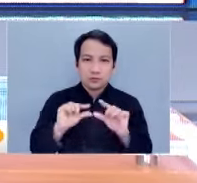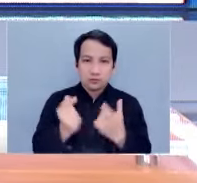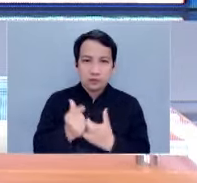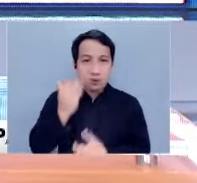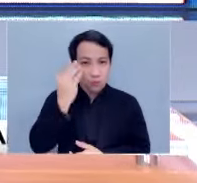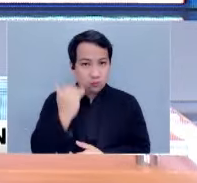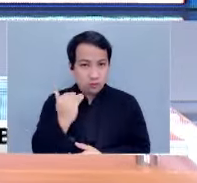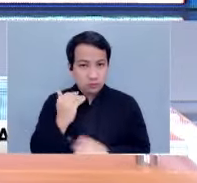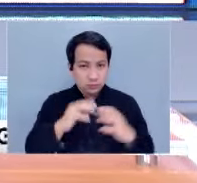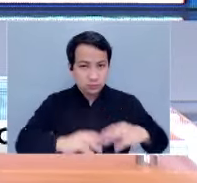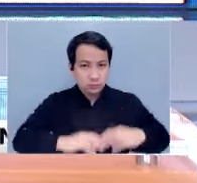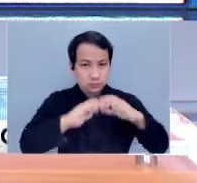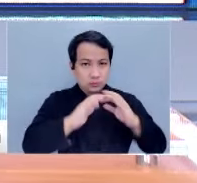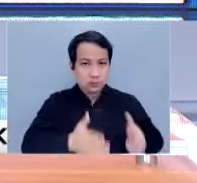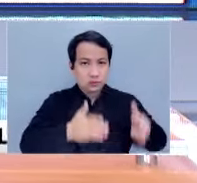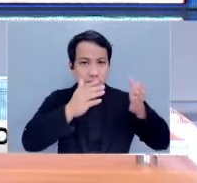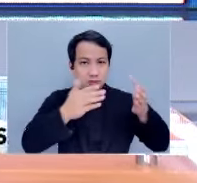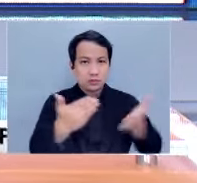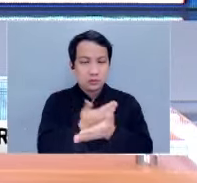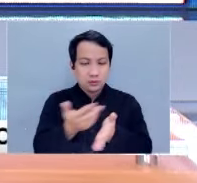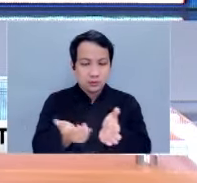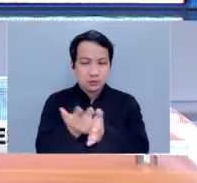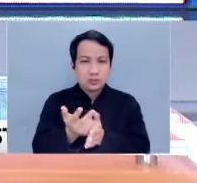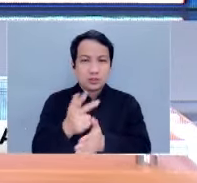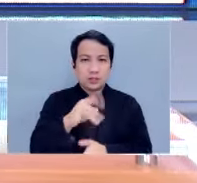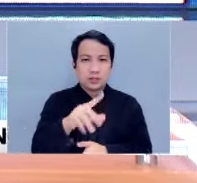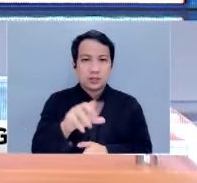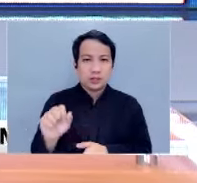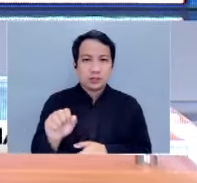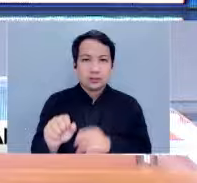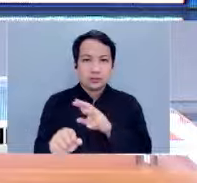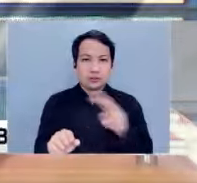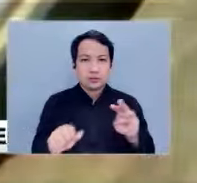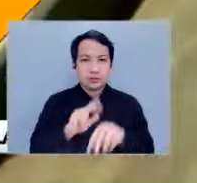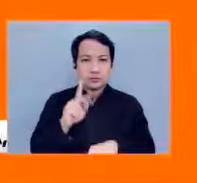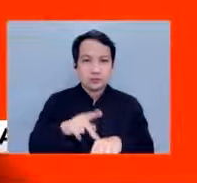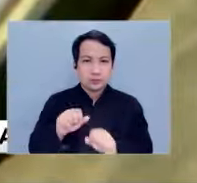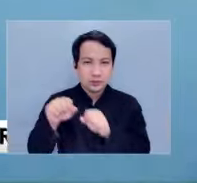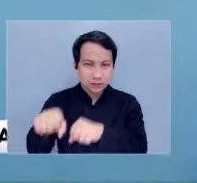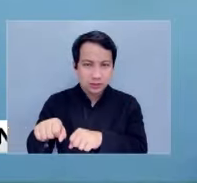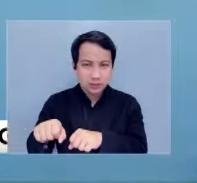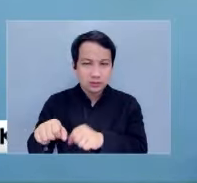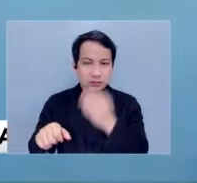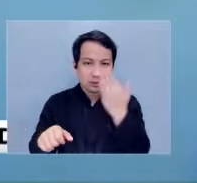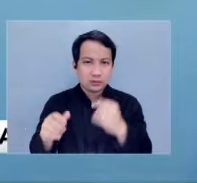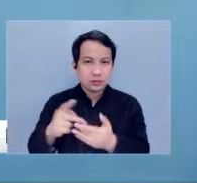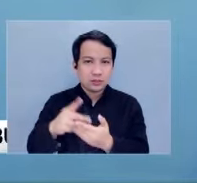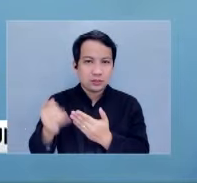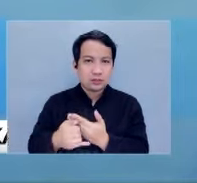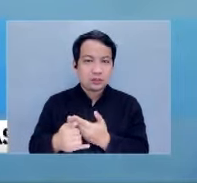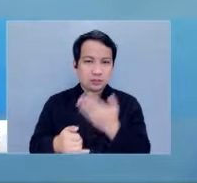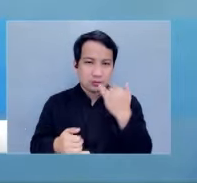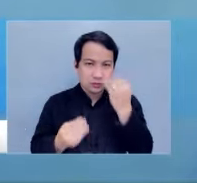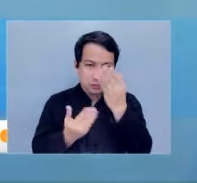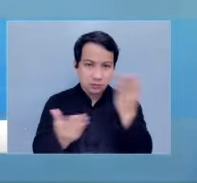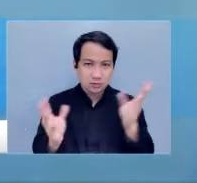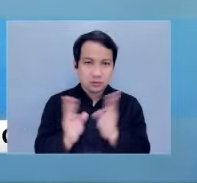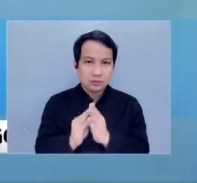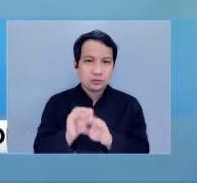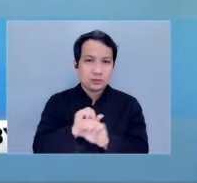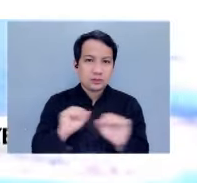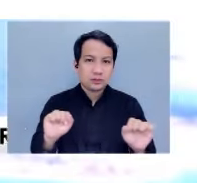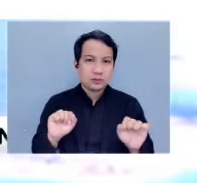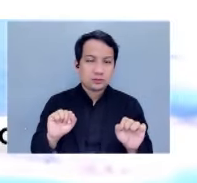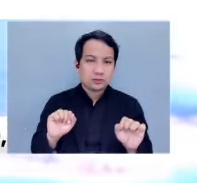ng bagong pantalan sa Kalayaan Islands sa West Philippine Sea. Layo ng proyekto na paigtingin ang maritime security sa lugar